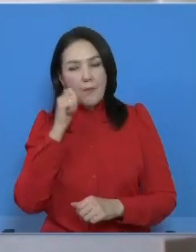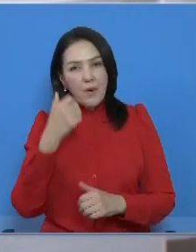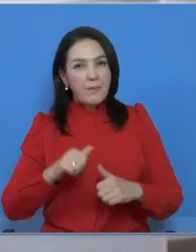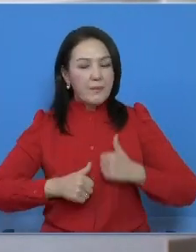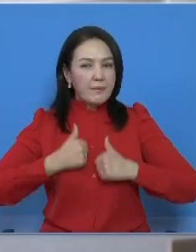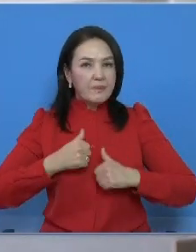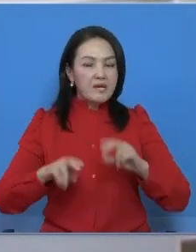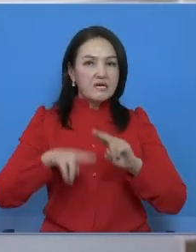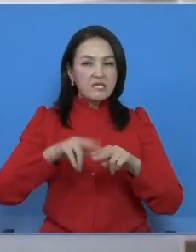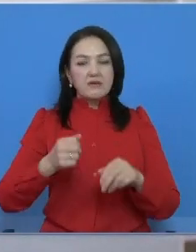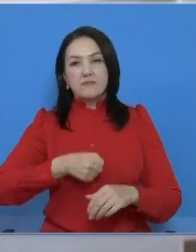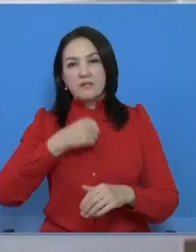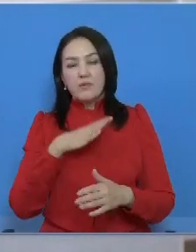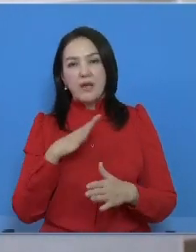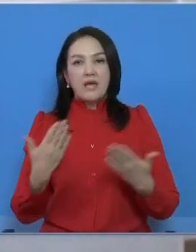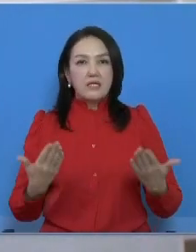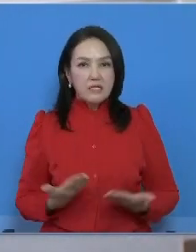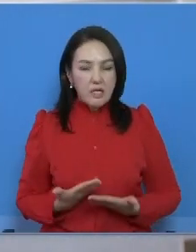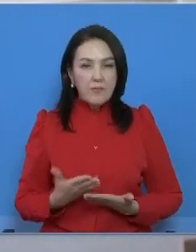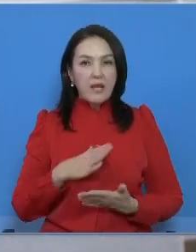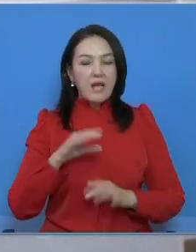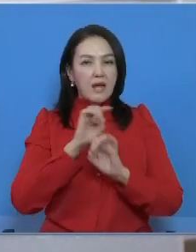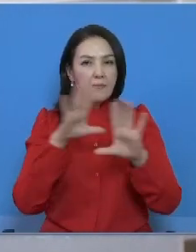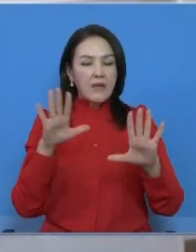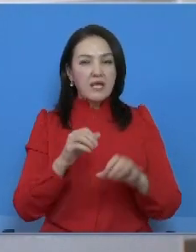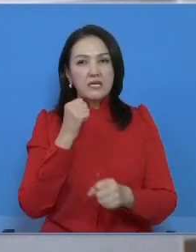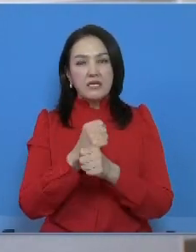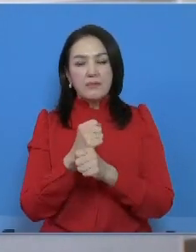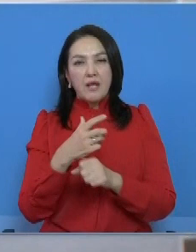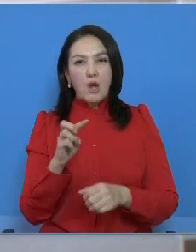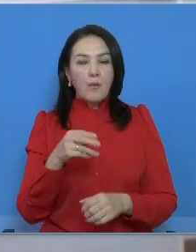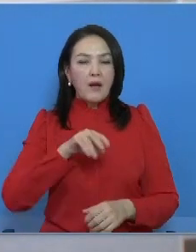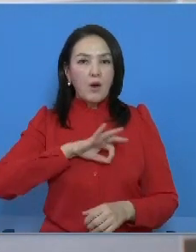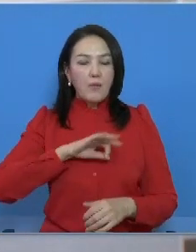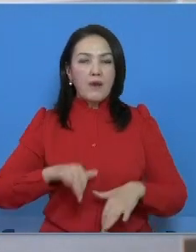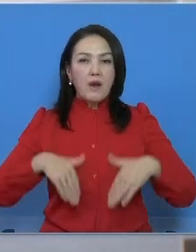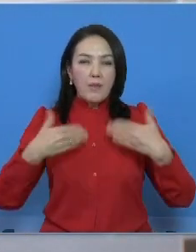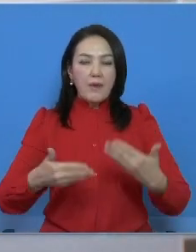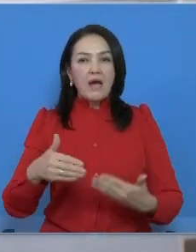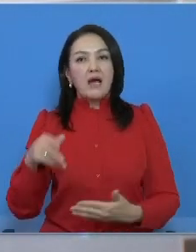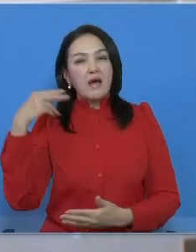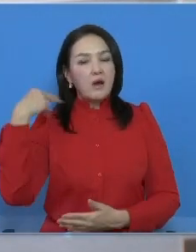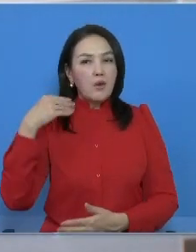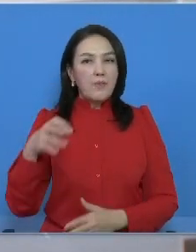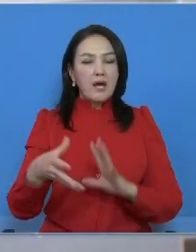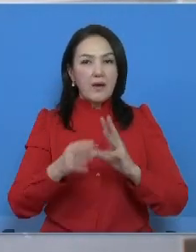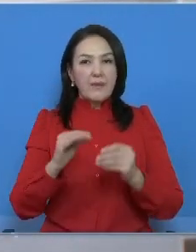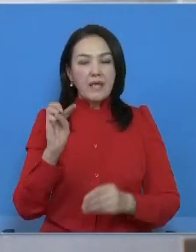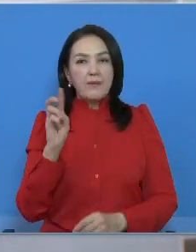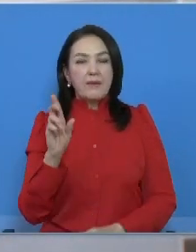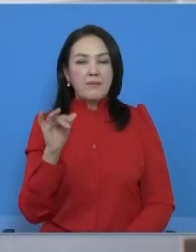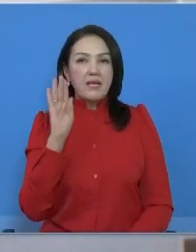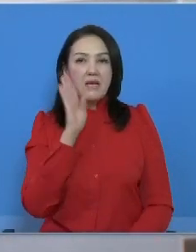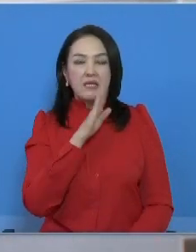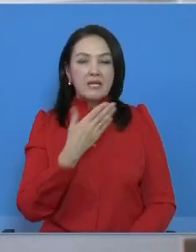бескомпромиссным характером ставшим основой ее жизни оно известный общественный деятель кавалер ордена курмет президент республиканского Общества бибиана